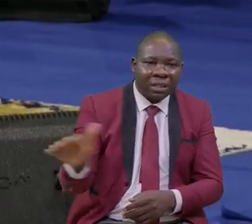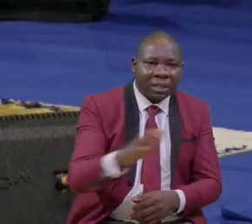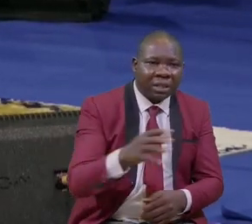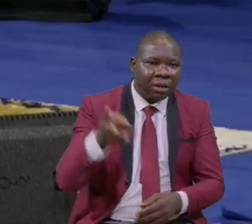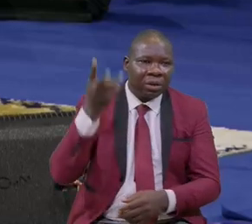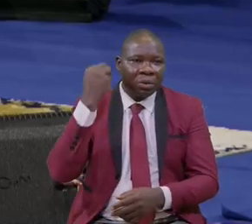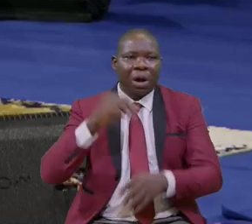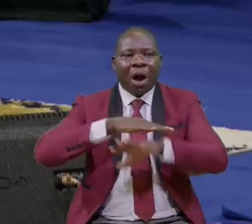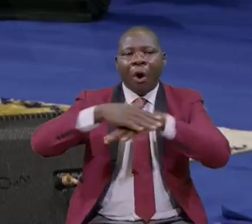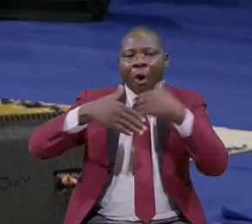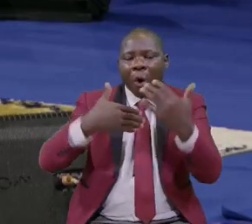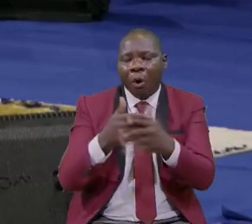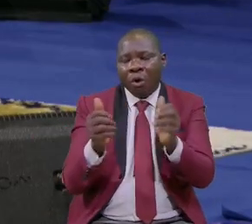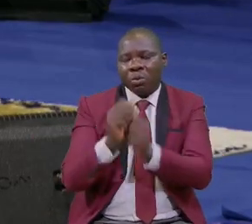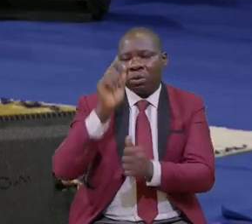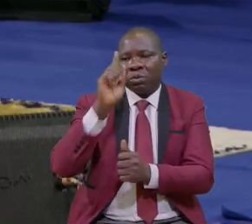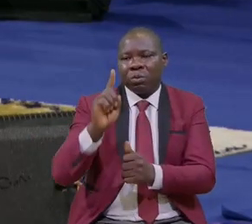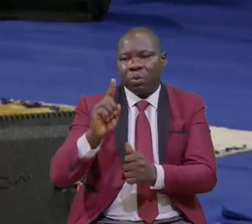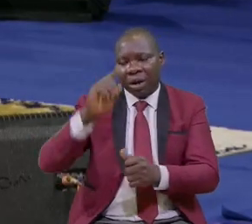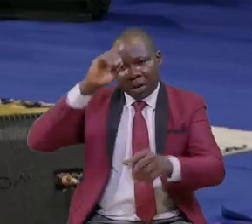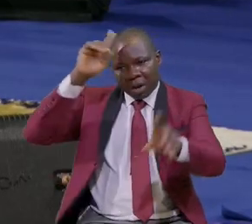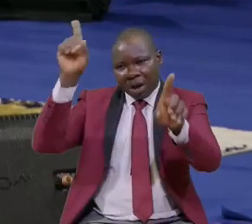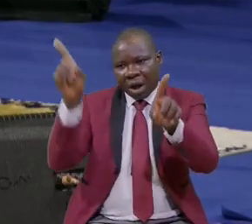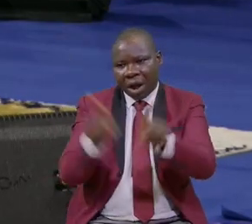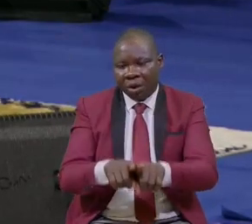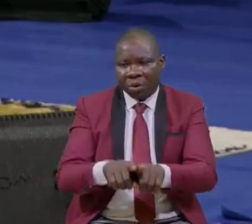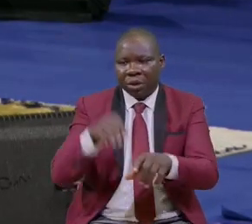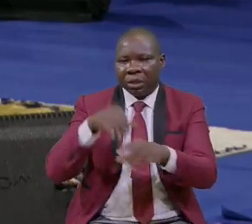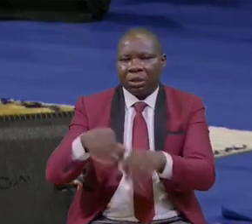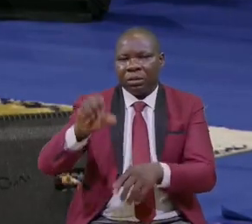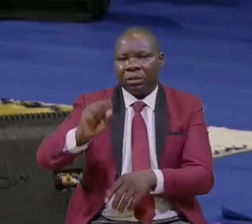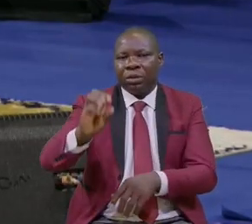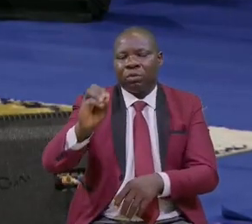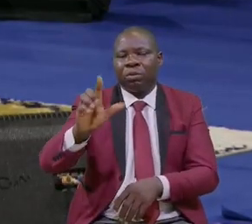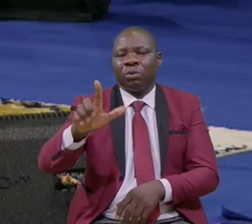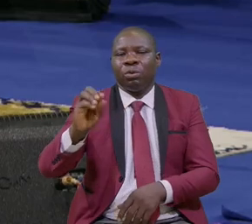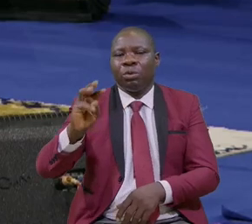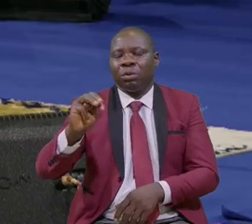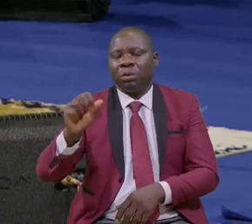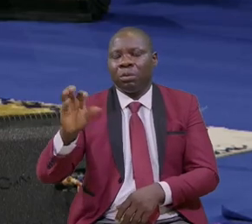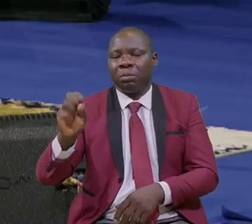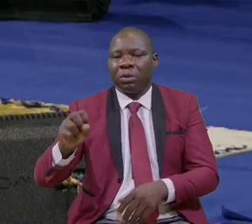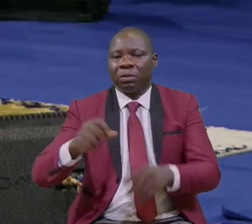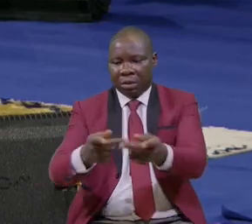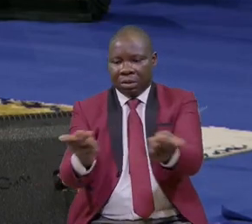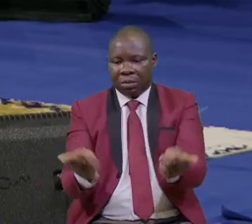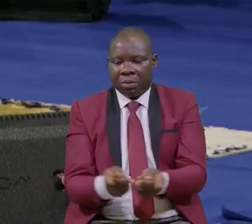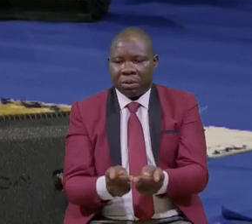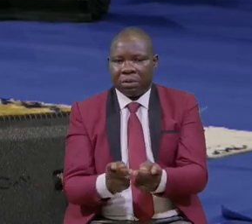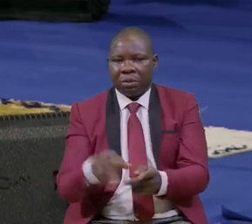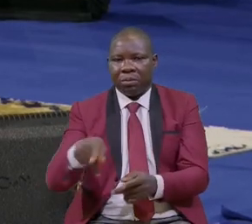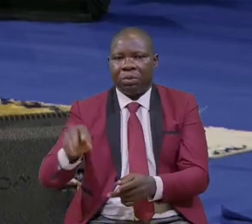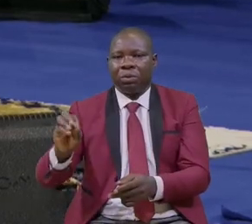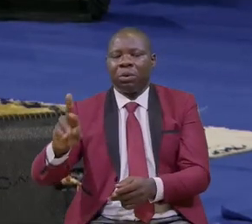ils étaient tous, se tenaient tous ensemble au portique de Salomon. Verset